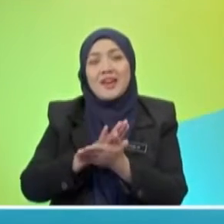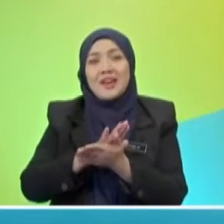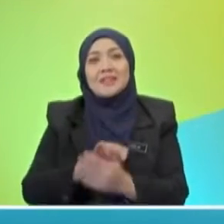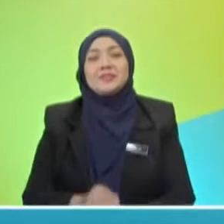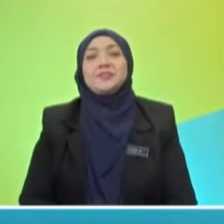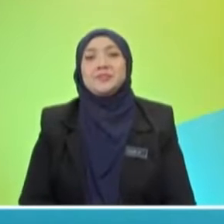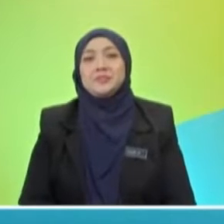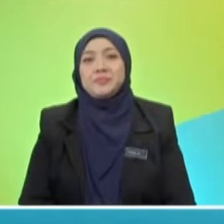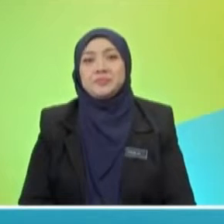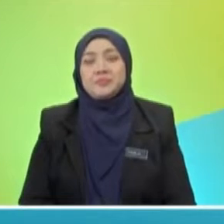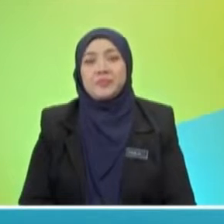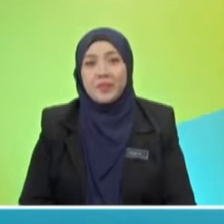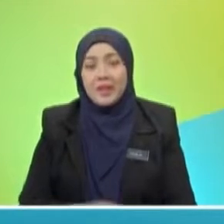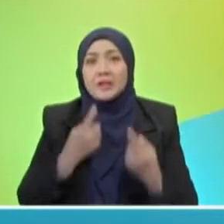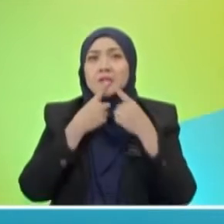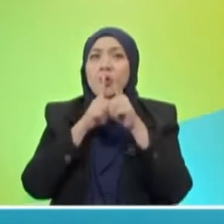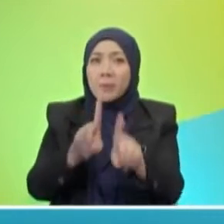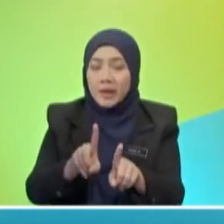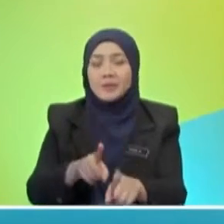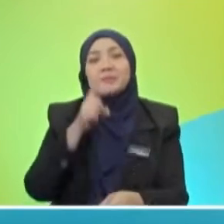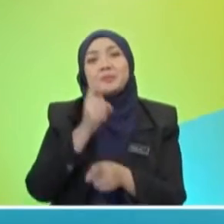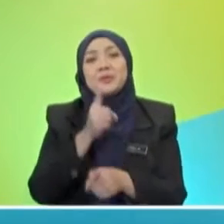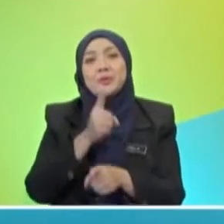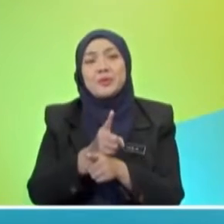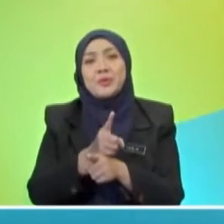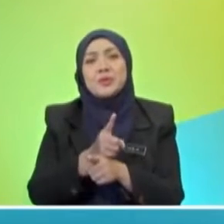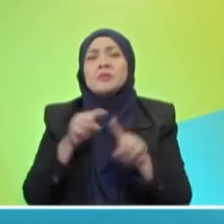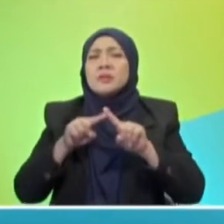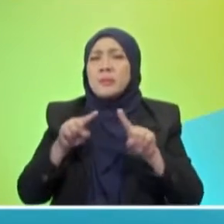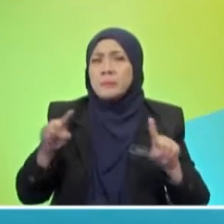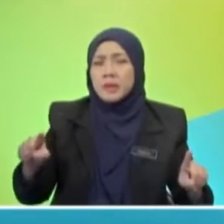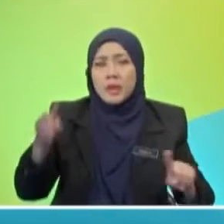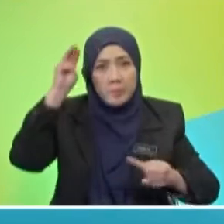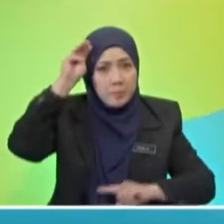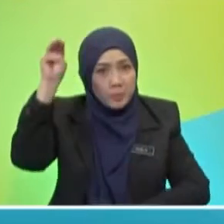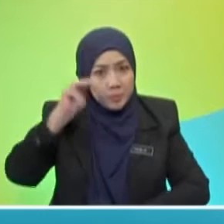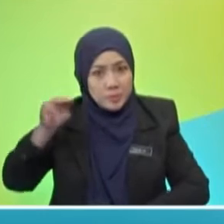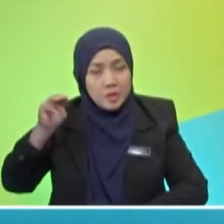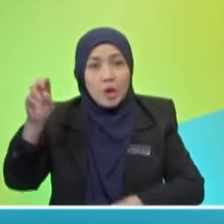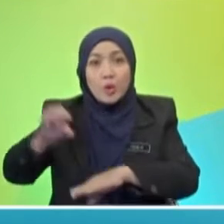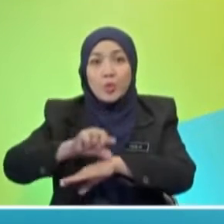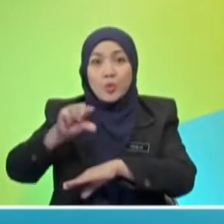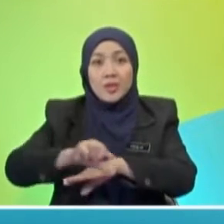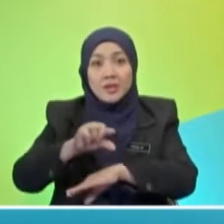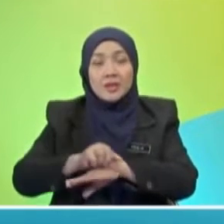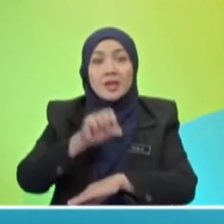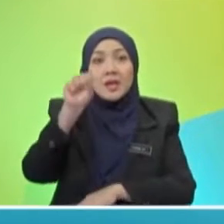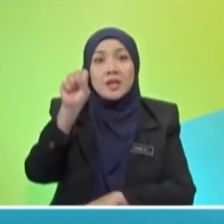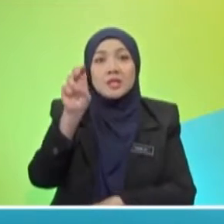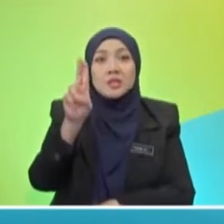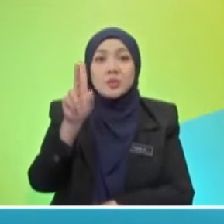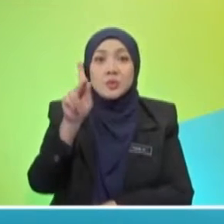Jawapan tepat. Jawapan tepat. Cuma Munzir guna kaedah sukat. Tidak ada